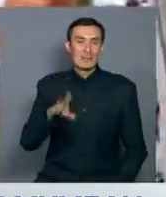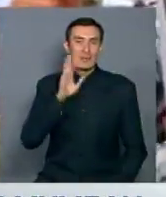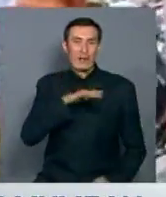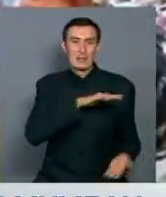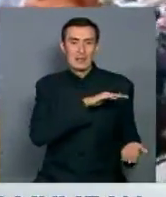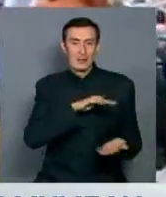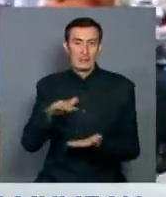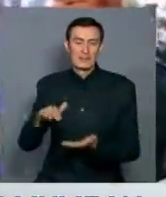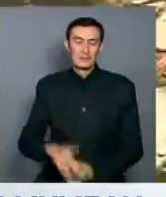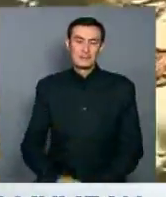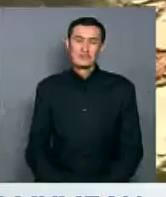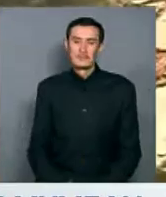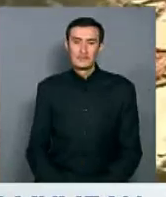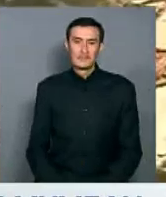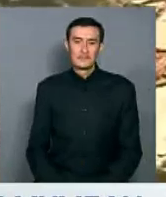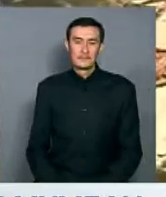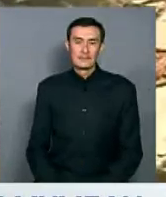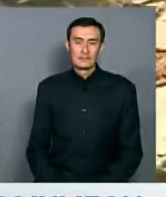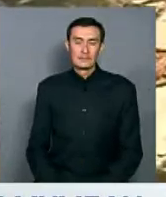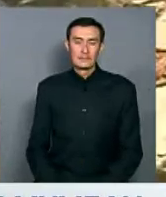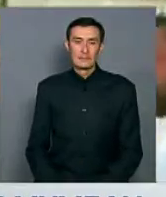осадков.